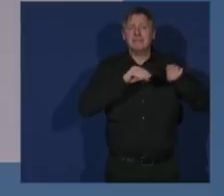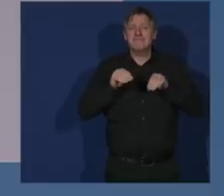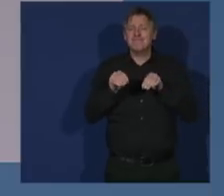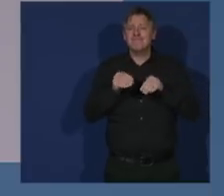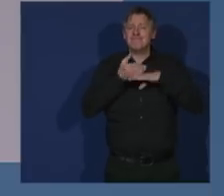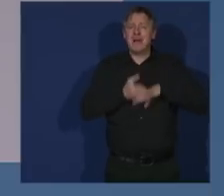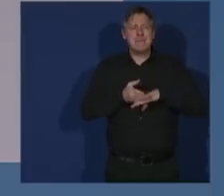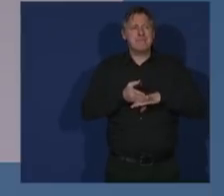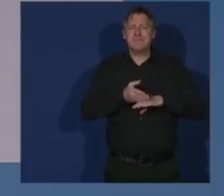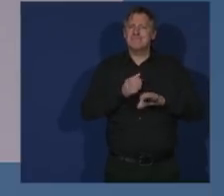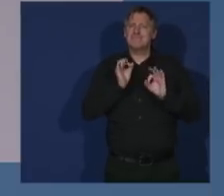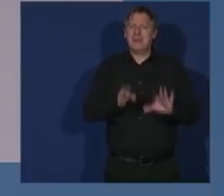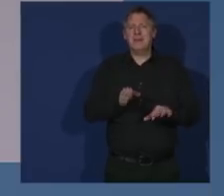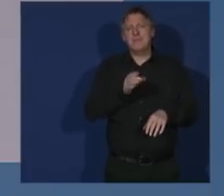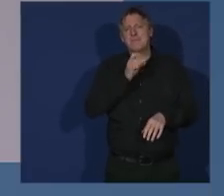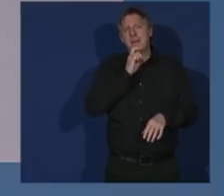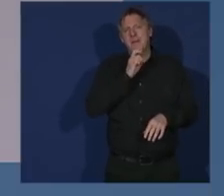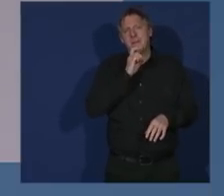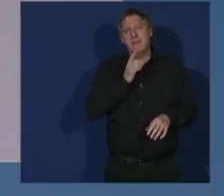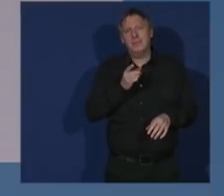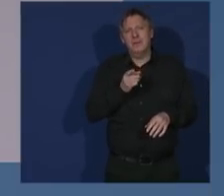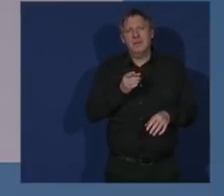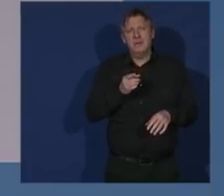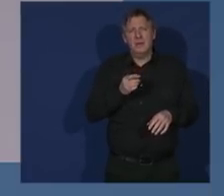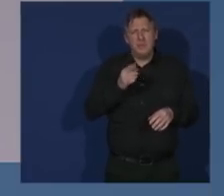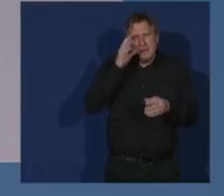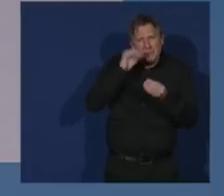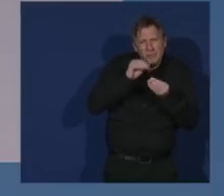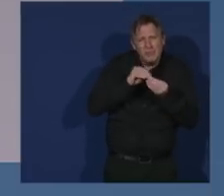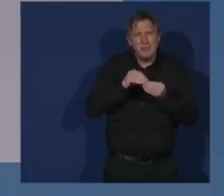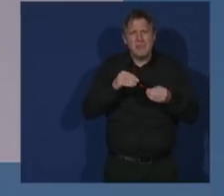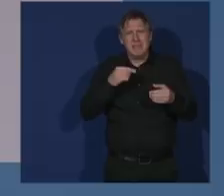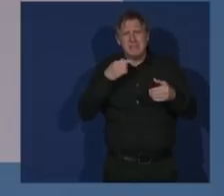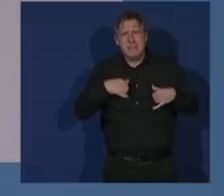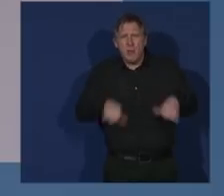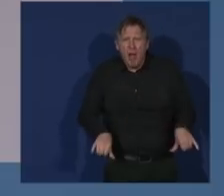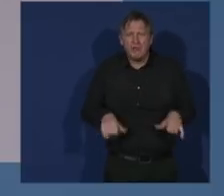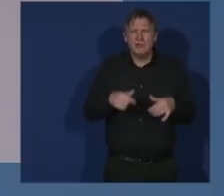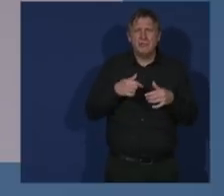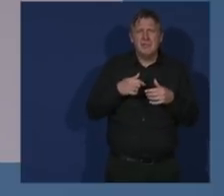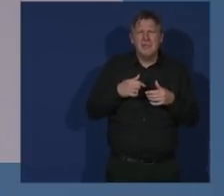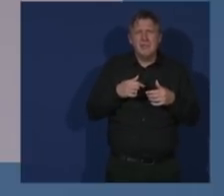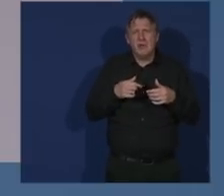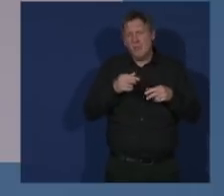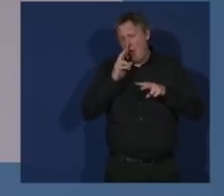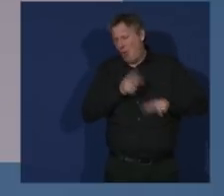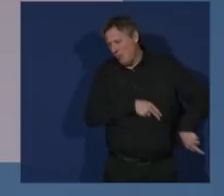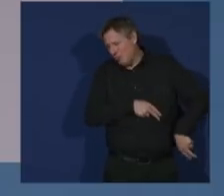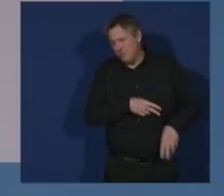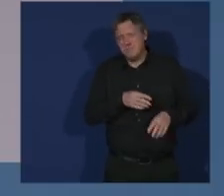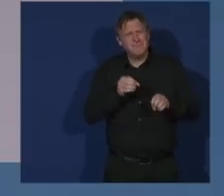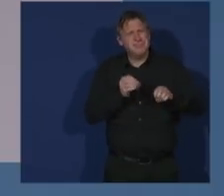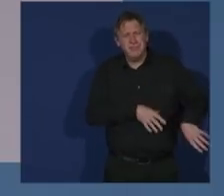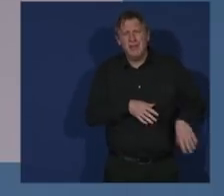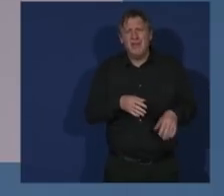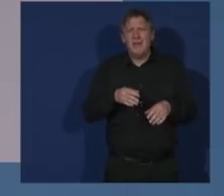doutes, trop de découragements, trop de petits renoncements, trop de petites défaites. Au fond, trop de